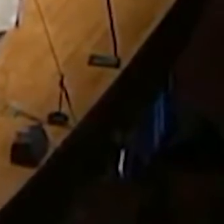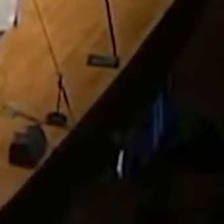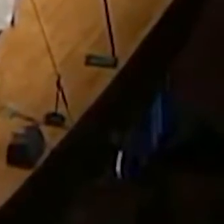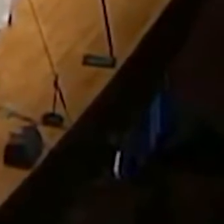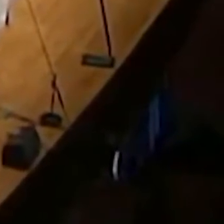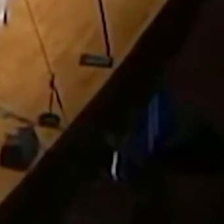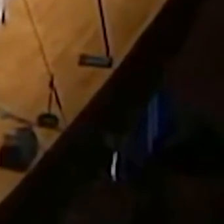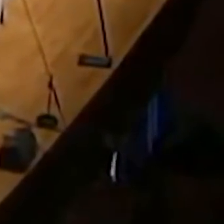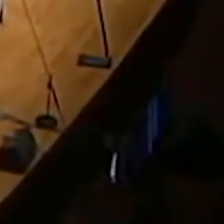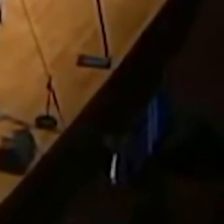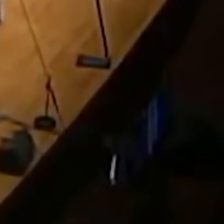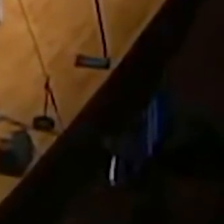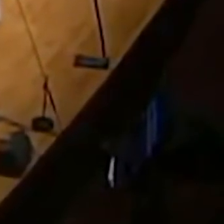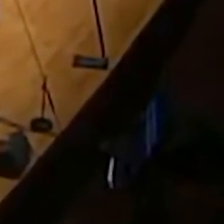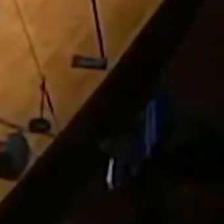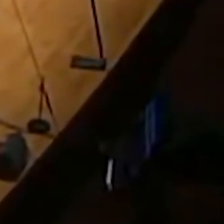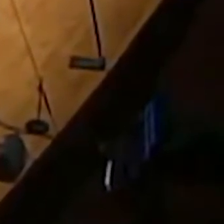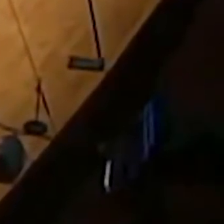보니